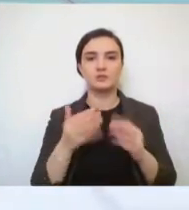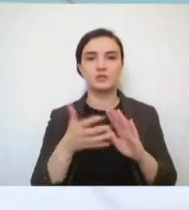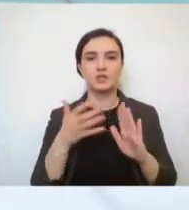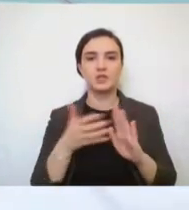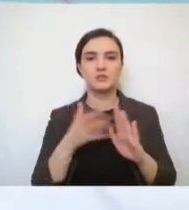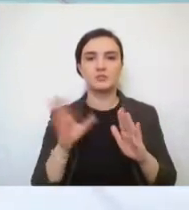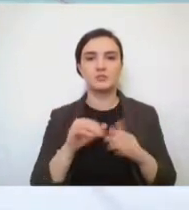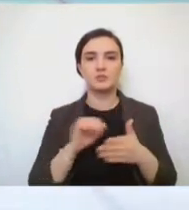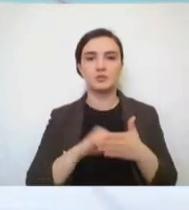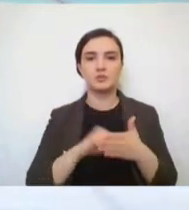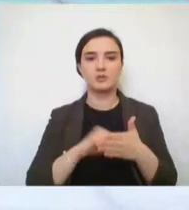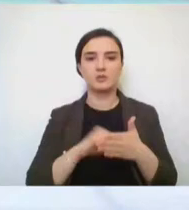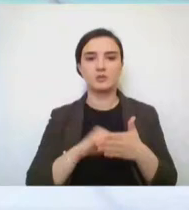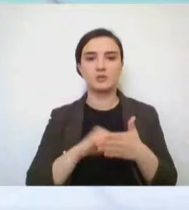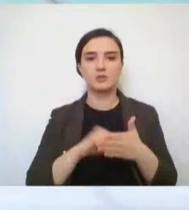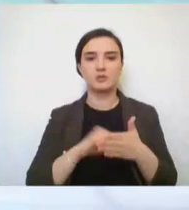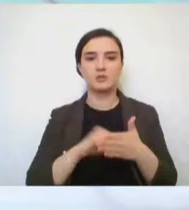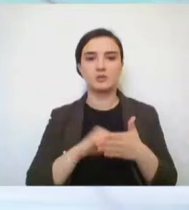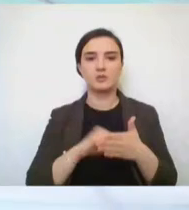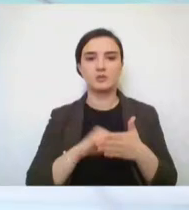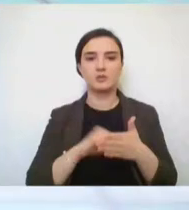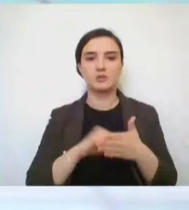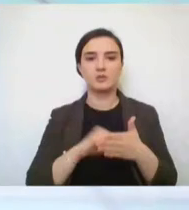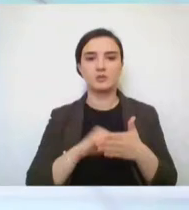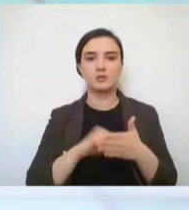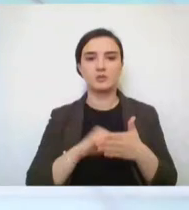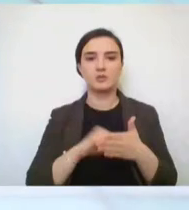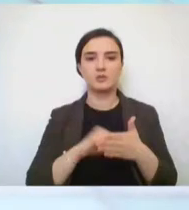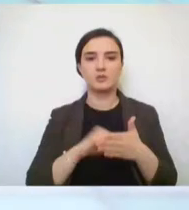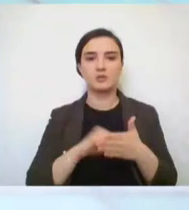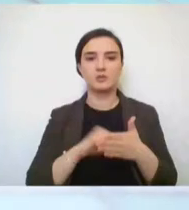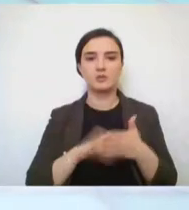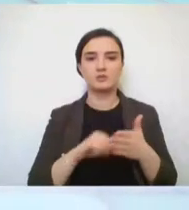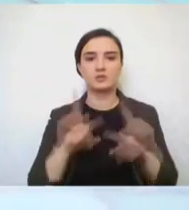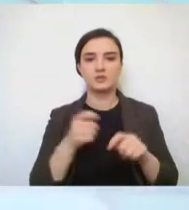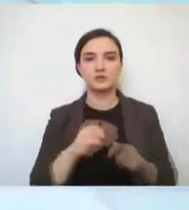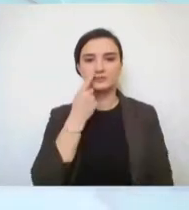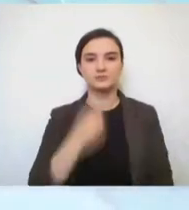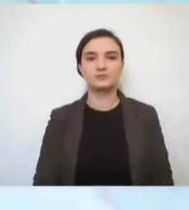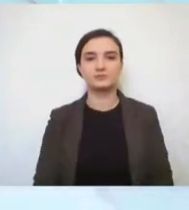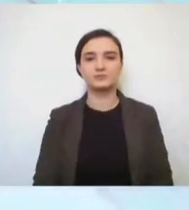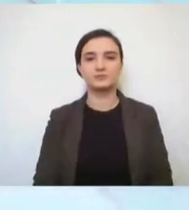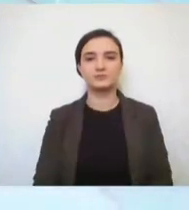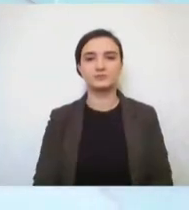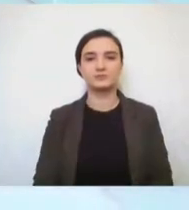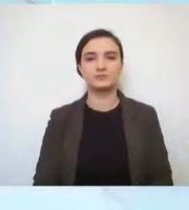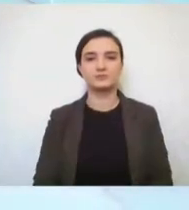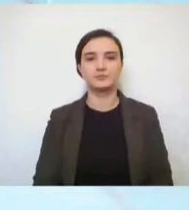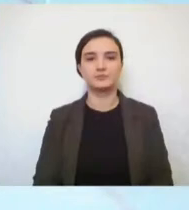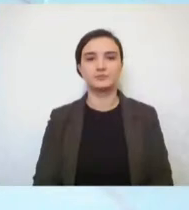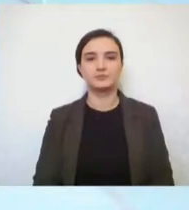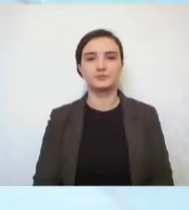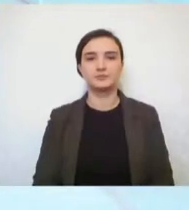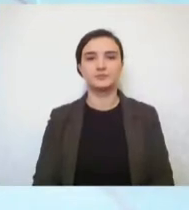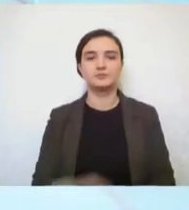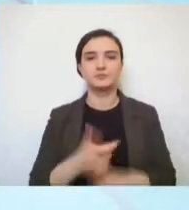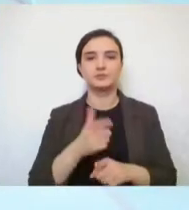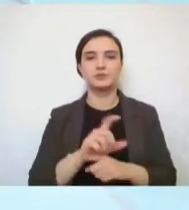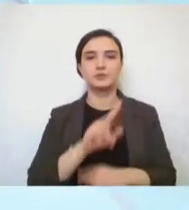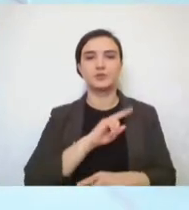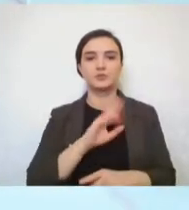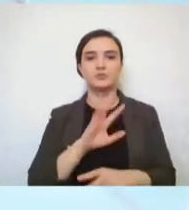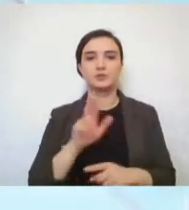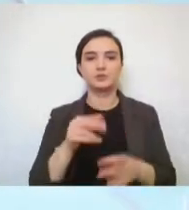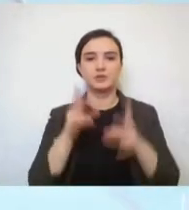ზოგიერთი ნივთიერების წარმოქმნას, აი ჰომოცისტეინი ქვია, მისი დაგროვება გულ-სისხლძარღვთა სისტემას ძალიან არ უყვარს და აზიანებს. ამიტომ